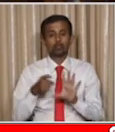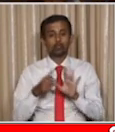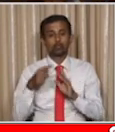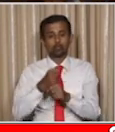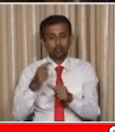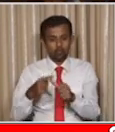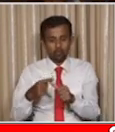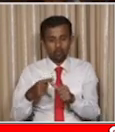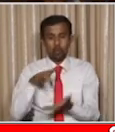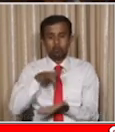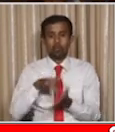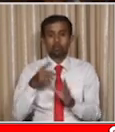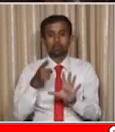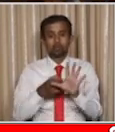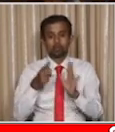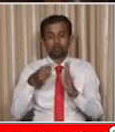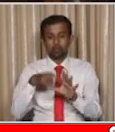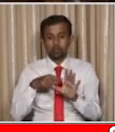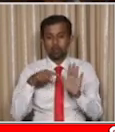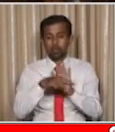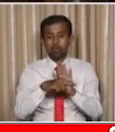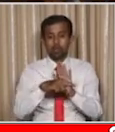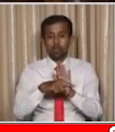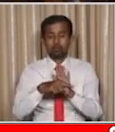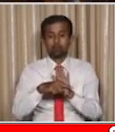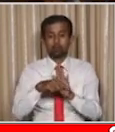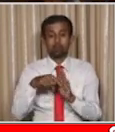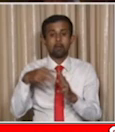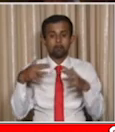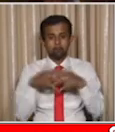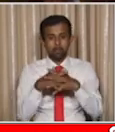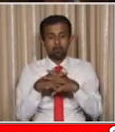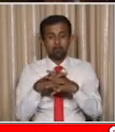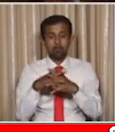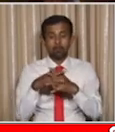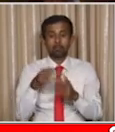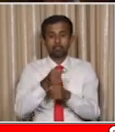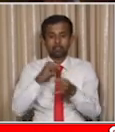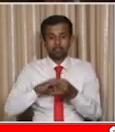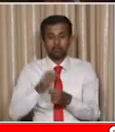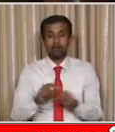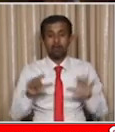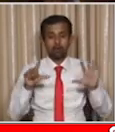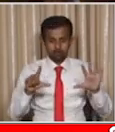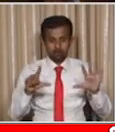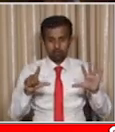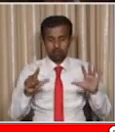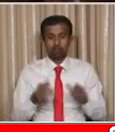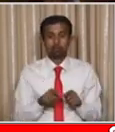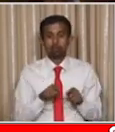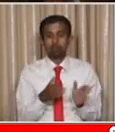கிழக்கு, ஜோகபுரம் மேற்கு ஆகிய 7 கிராம அலுவலர் பிரிவுகளும், மாந்தை மேற்கில் இருக்கின்ற